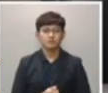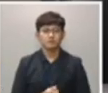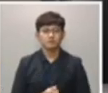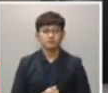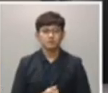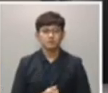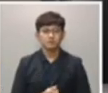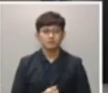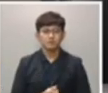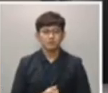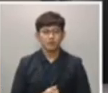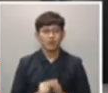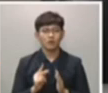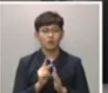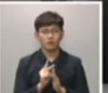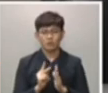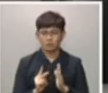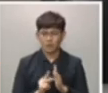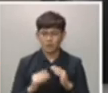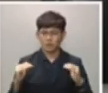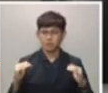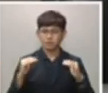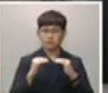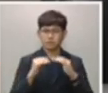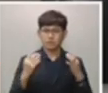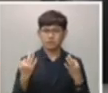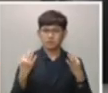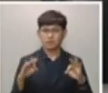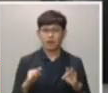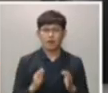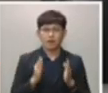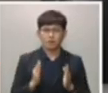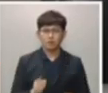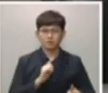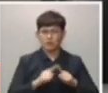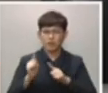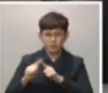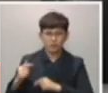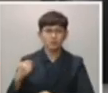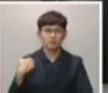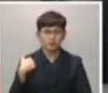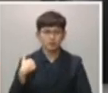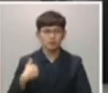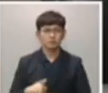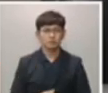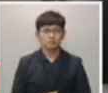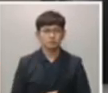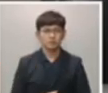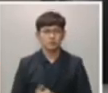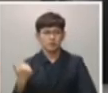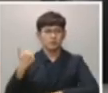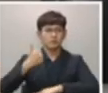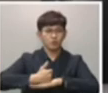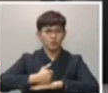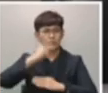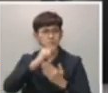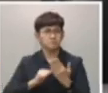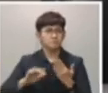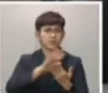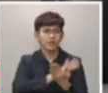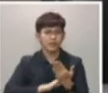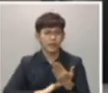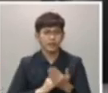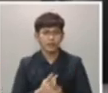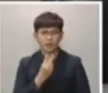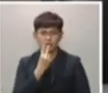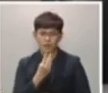หลักนิติธรรมและสิทธิเสรีภาพของบุคคลอย่างกว้างขวางเป็นผู้นำประเทศมองคนเห็นต่